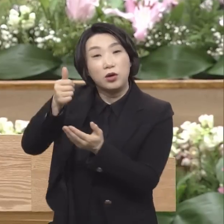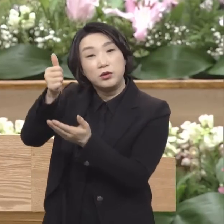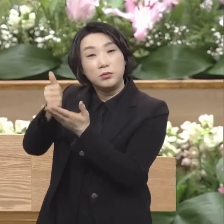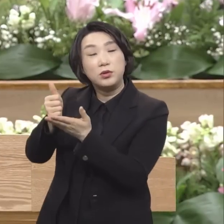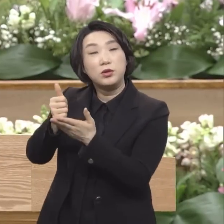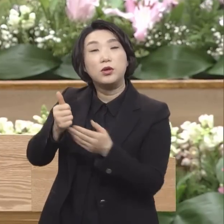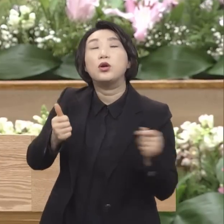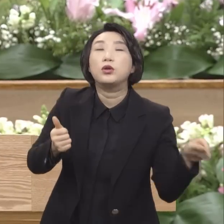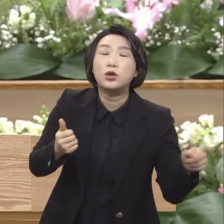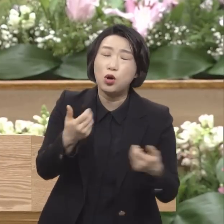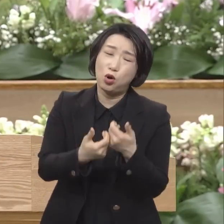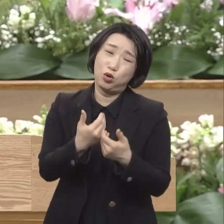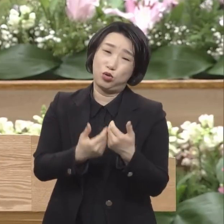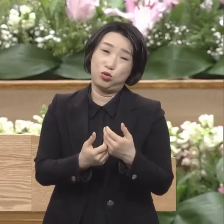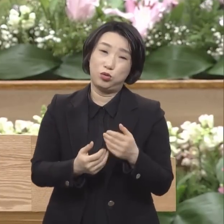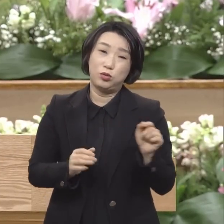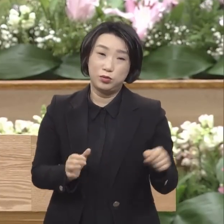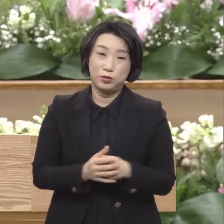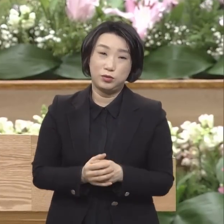성령을 거스리고